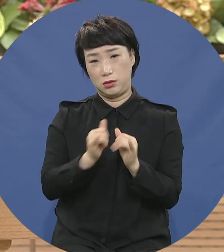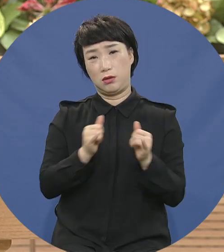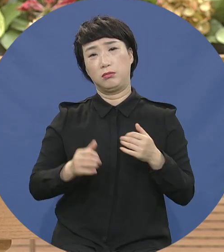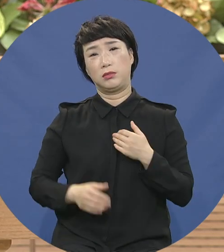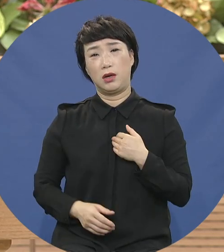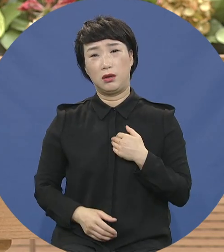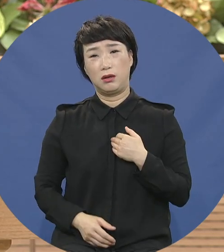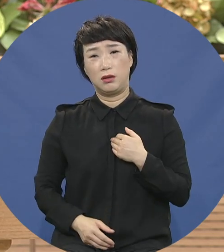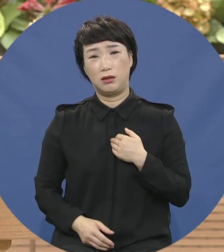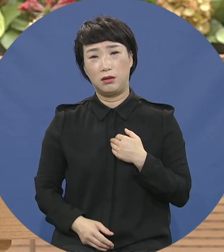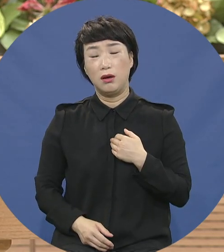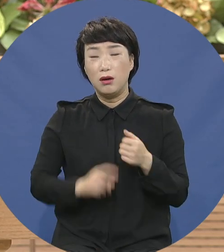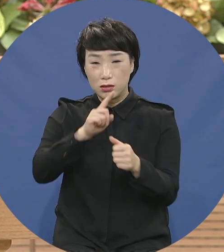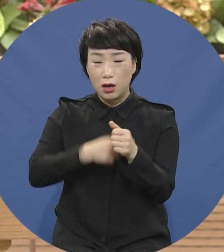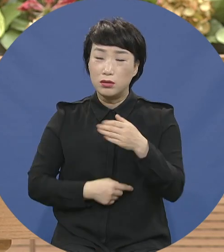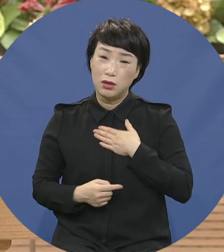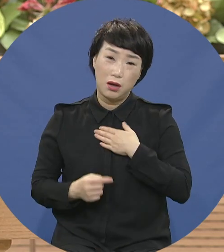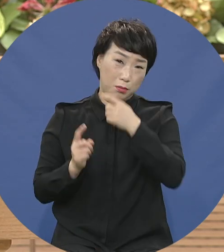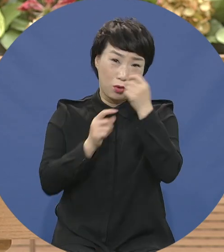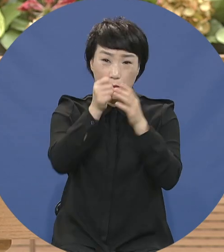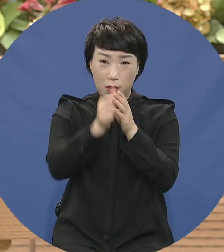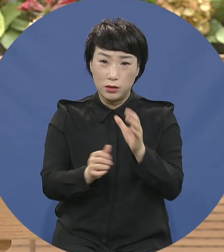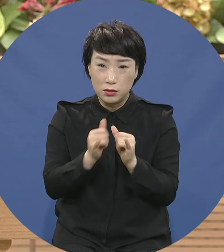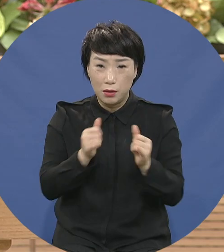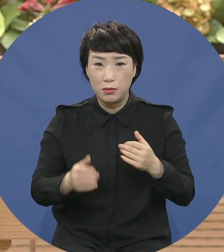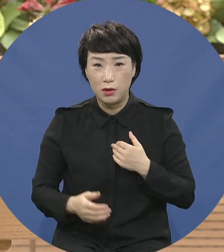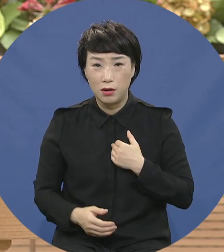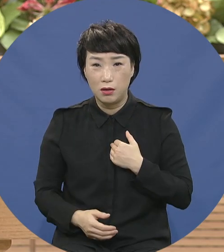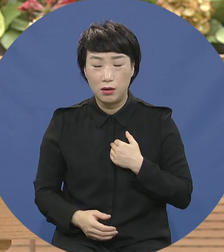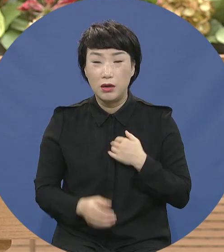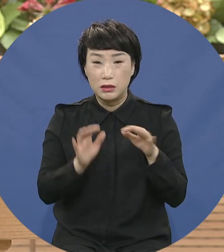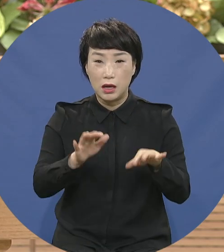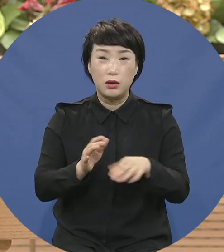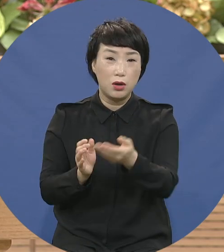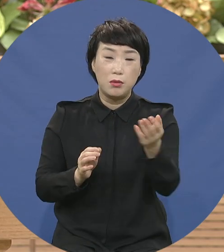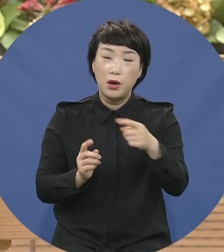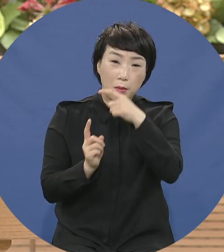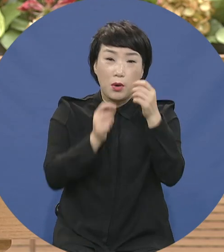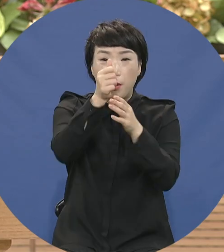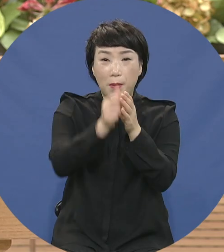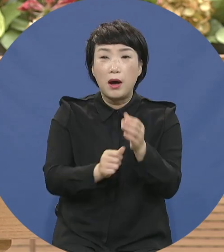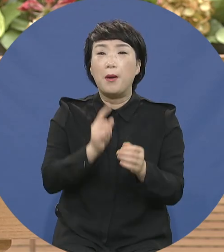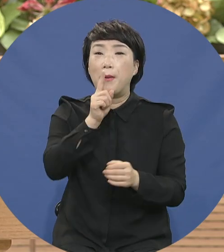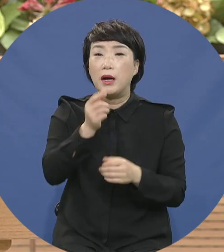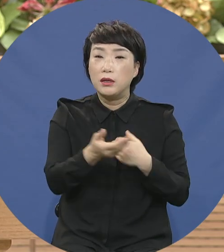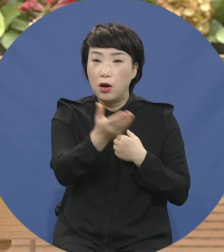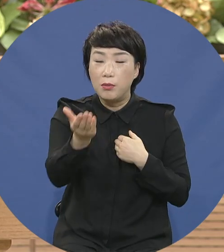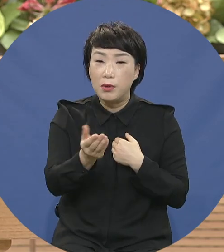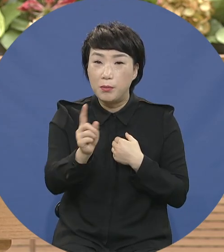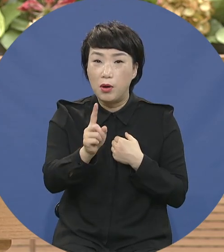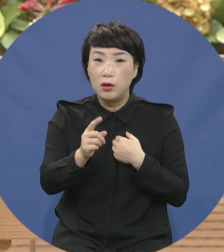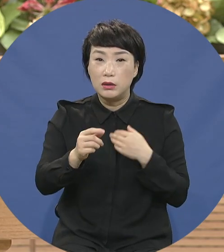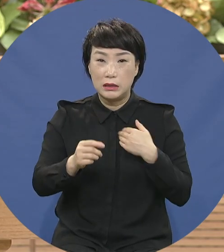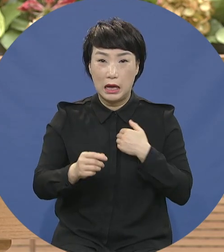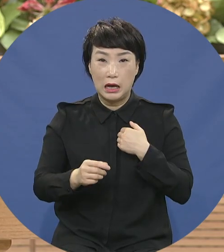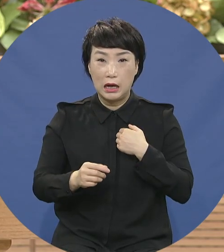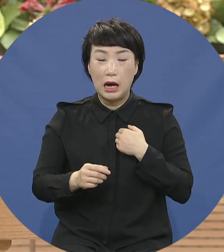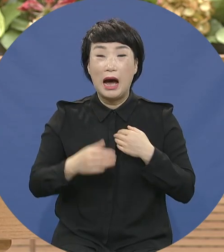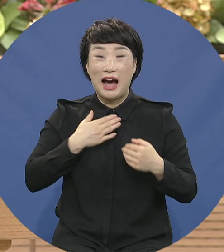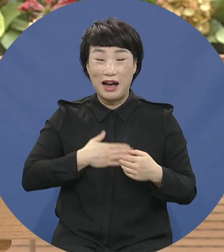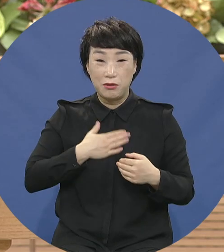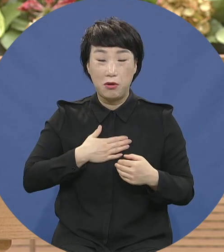말이오. 나도 모르게 미혹당한 자. 막 미혹이란 말은 나를 알게 미혹시키는